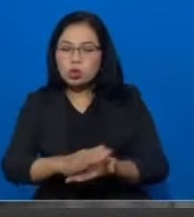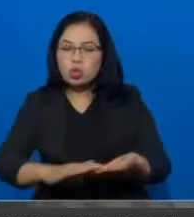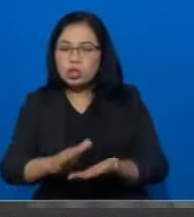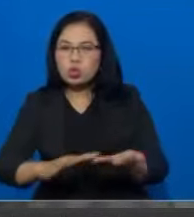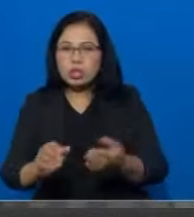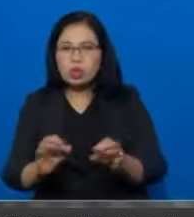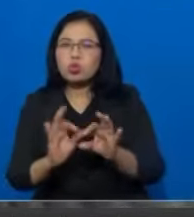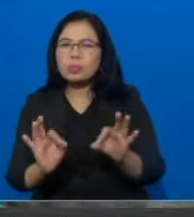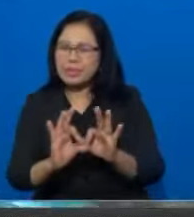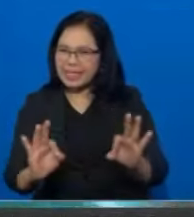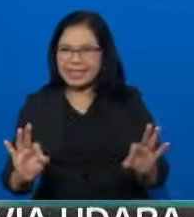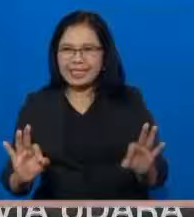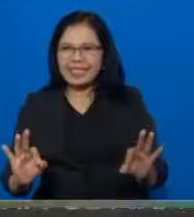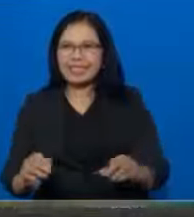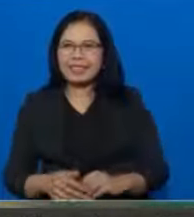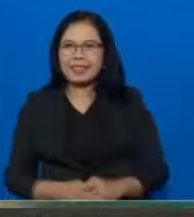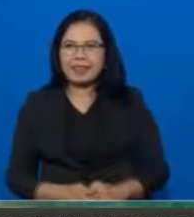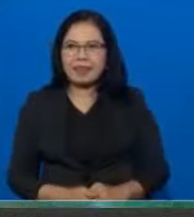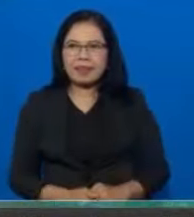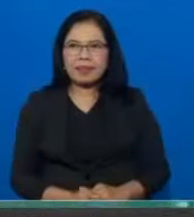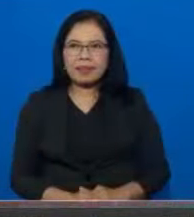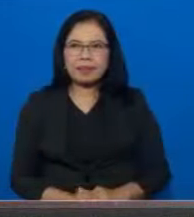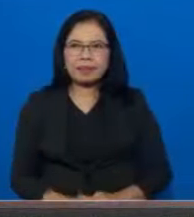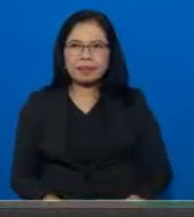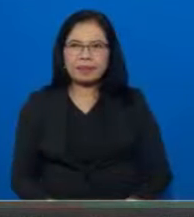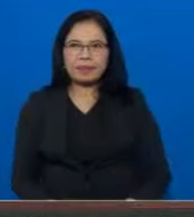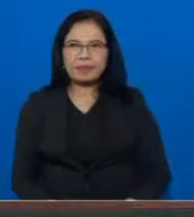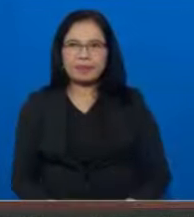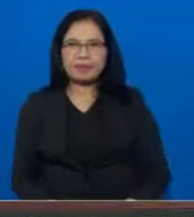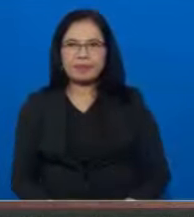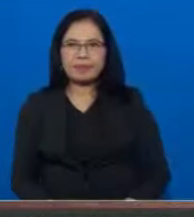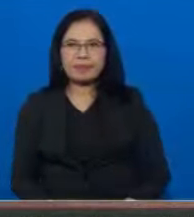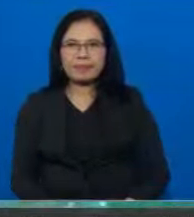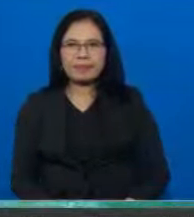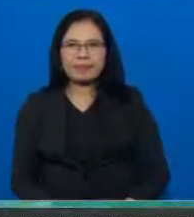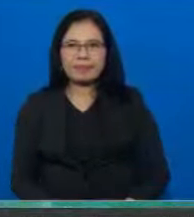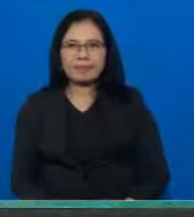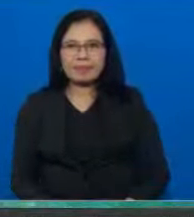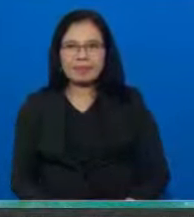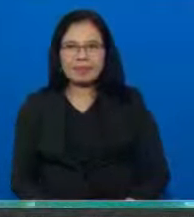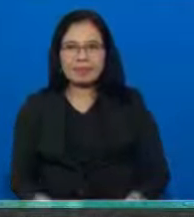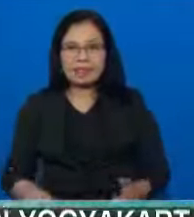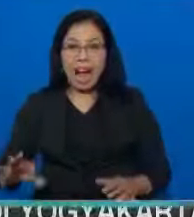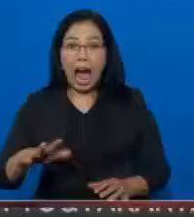nanti kita sajikan. Oke, sudah. Kita buang dulu airnya.